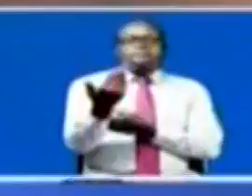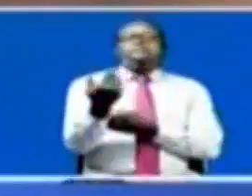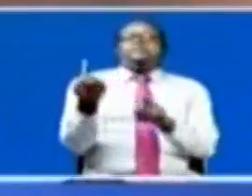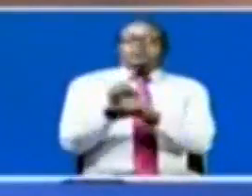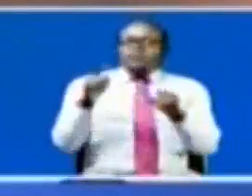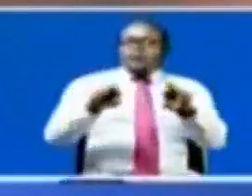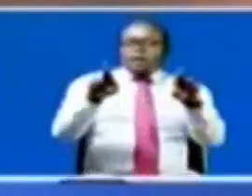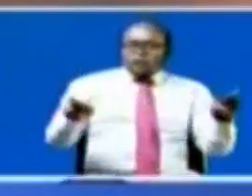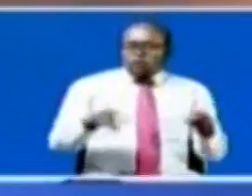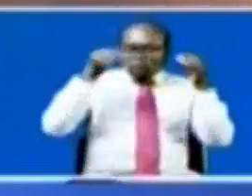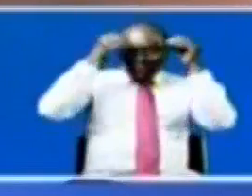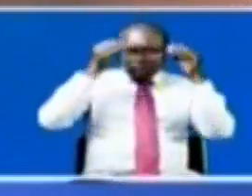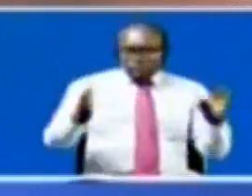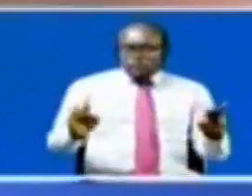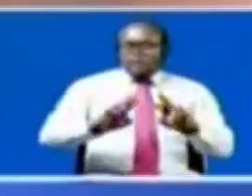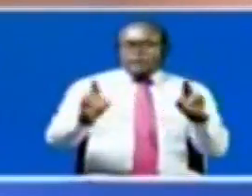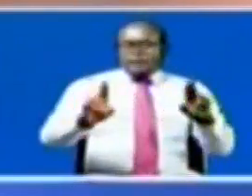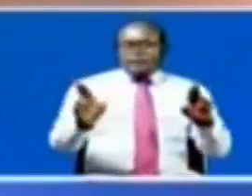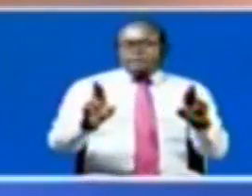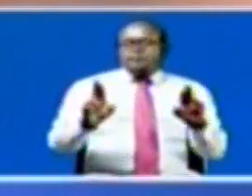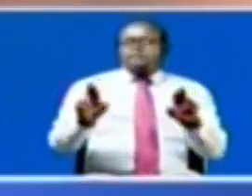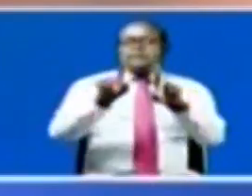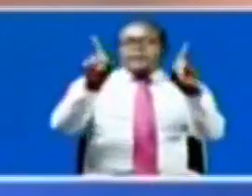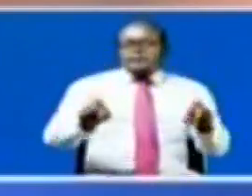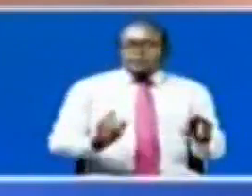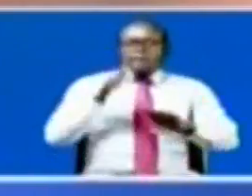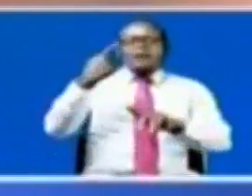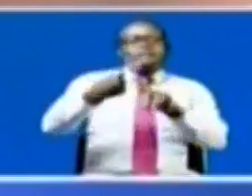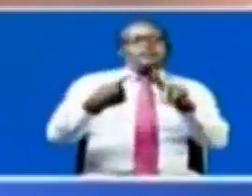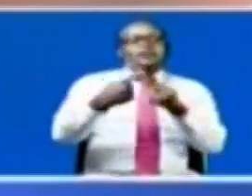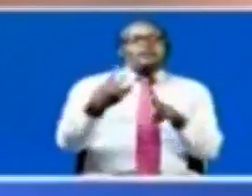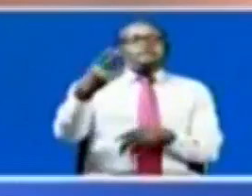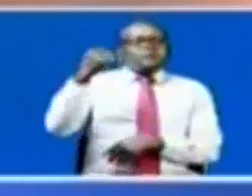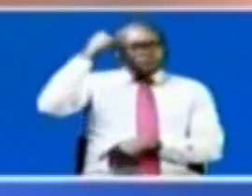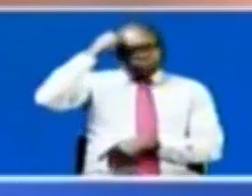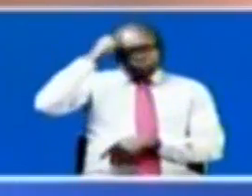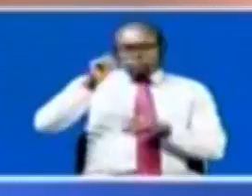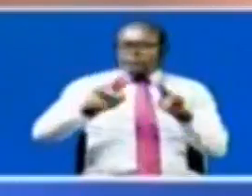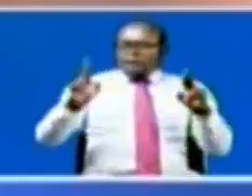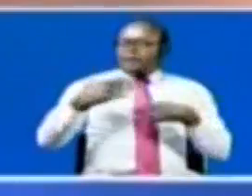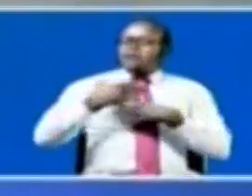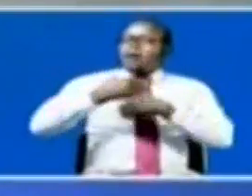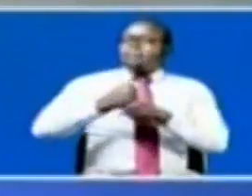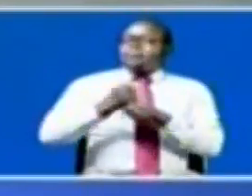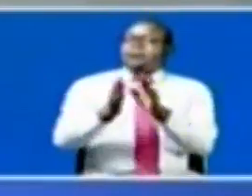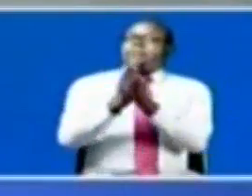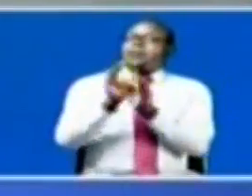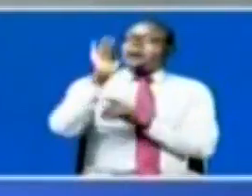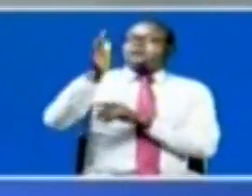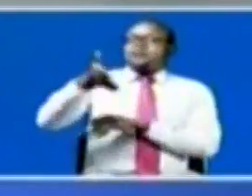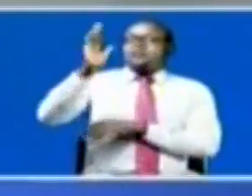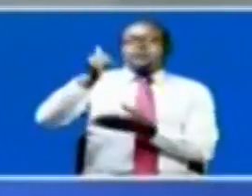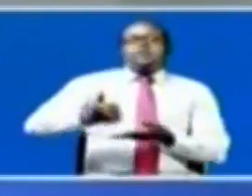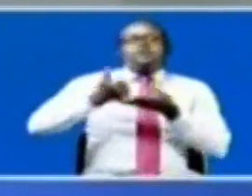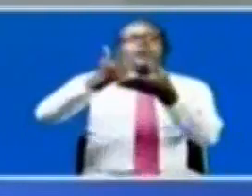vya mtihani, wanafunzi waliojiandaa kwa mtihani huu kwa miaka 4 walionekana watulivu wakimuomba Maulana kuwapa hekima